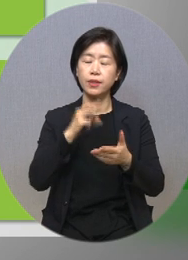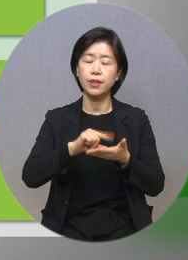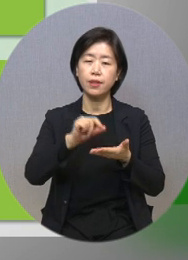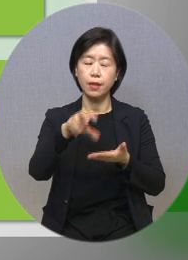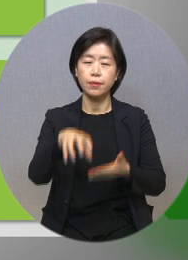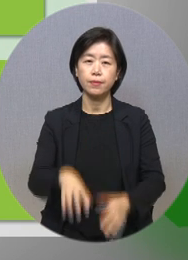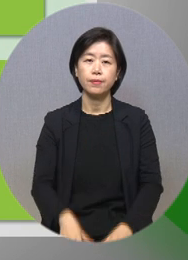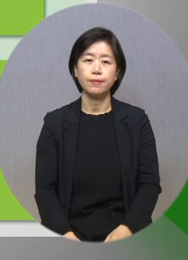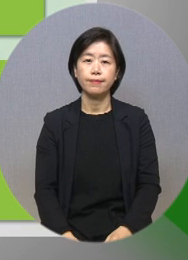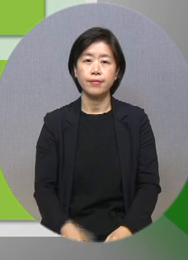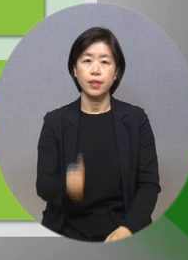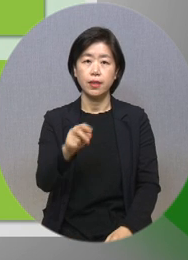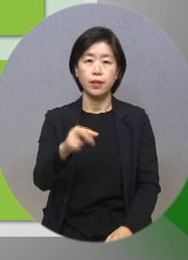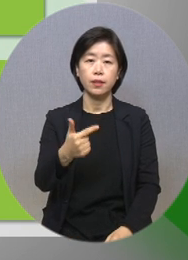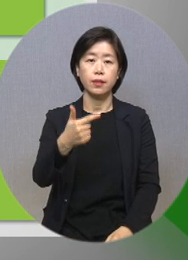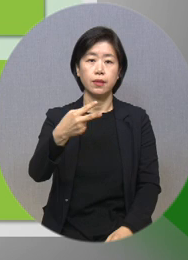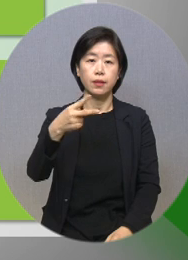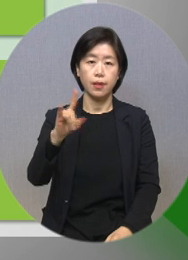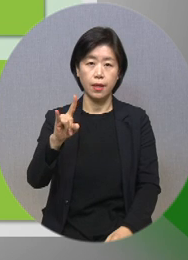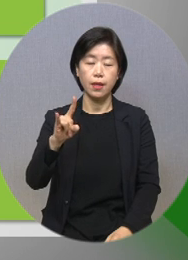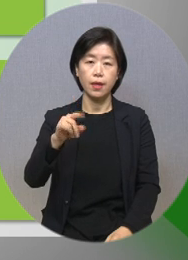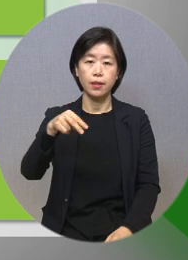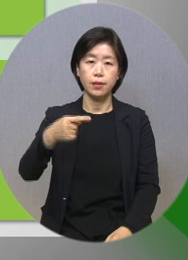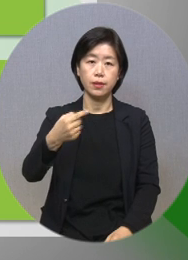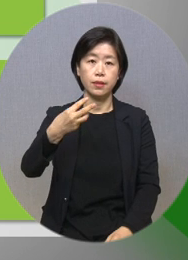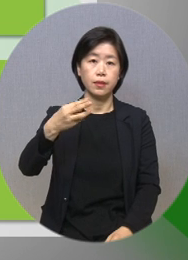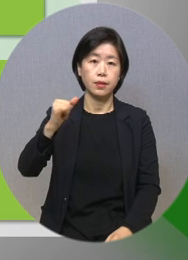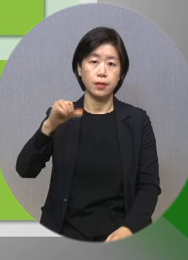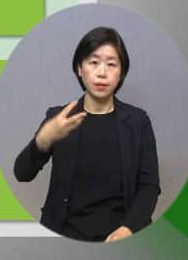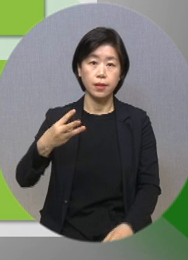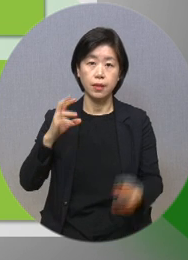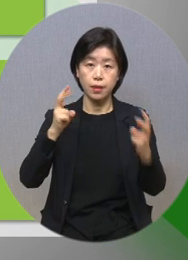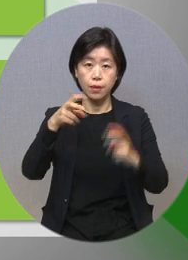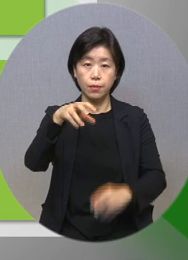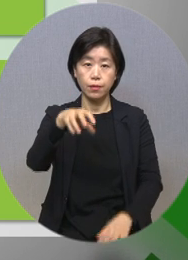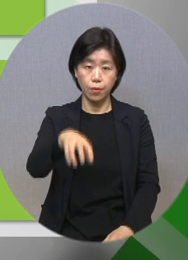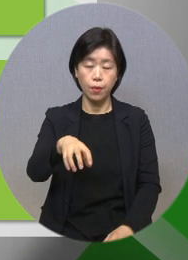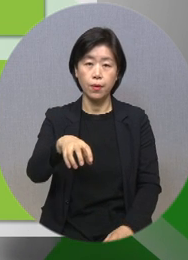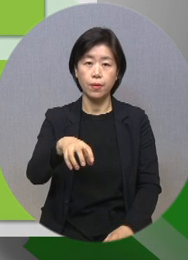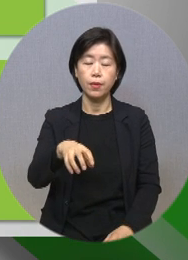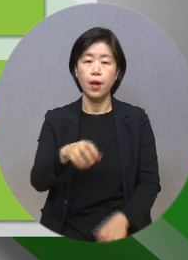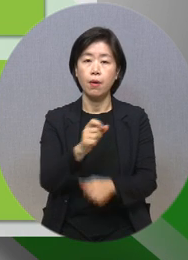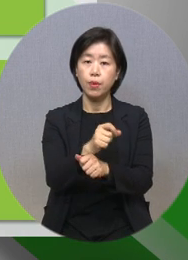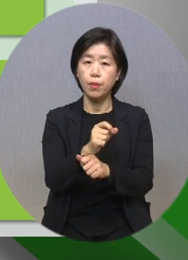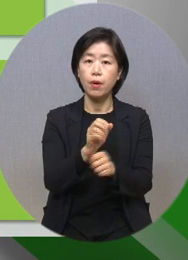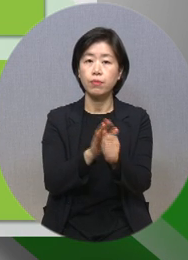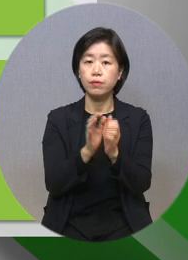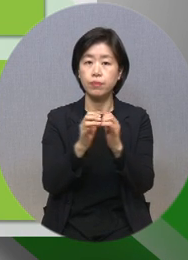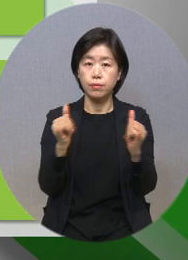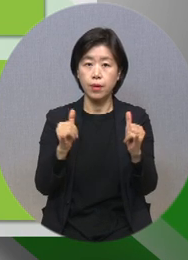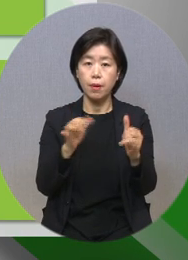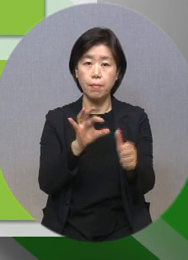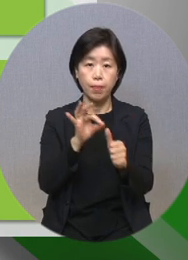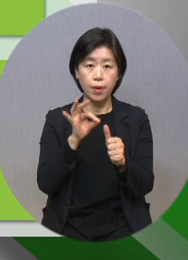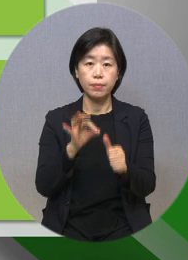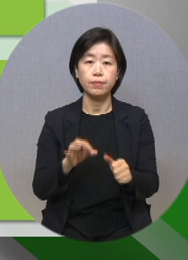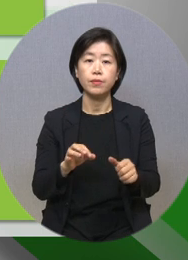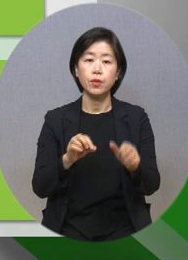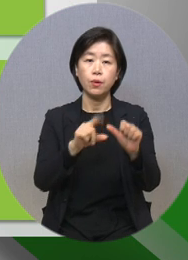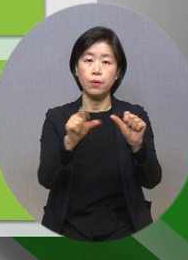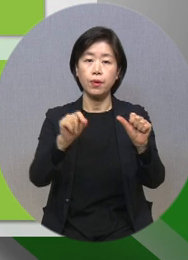현대 스틸산업 주식회사에서 사무보조원을 모집합니다. 접수 마감일은 5월 21일까지며